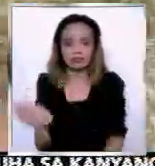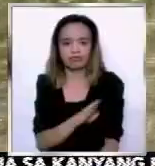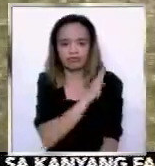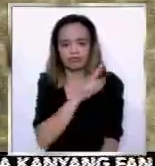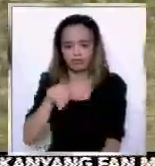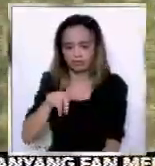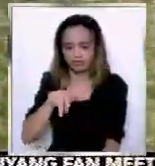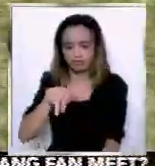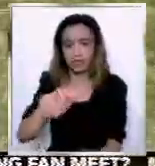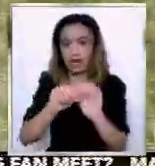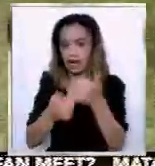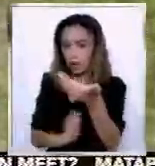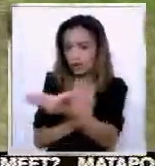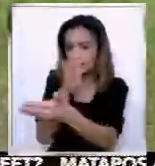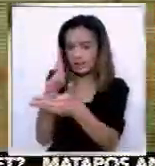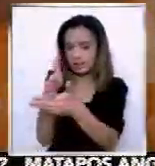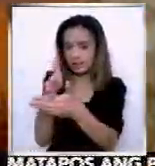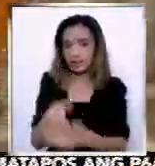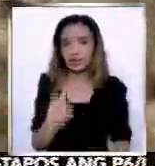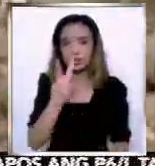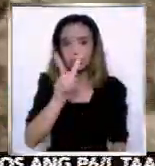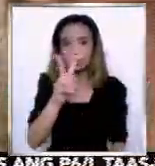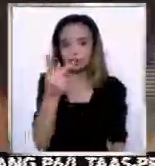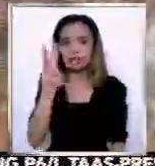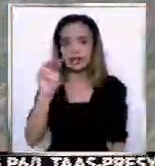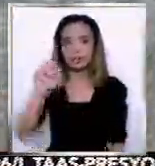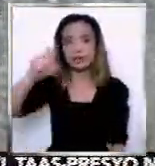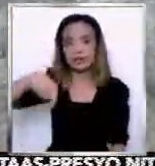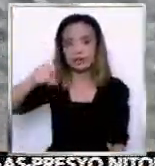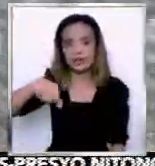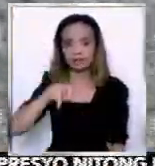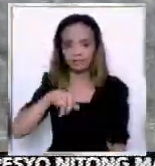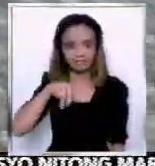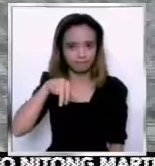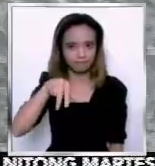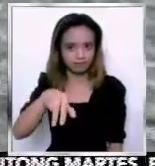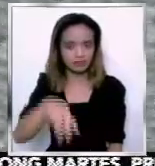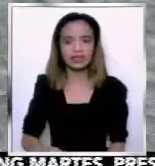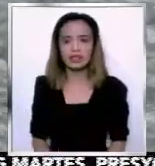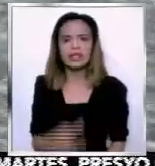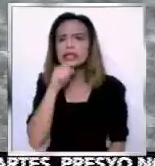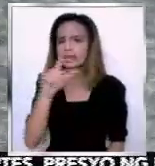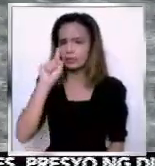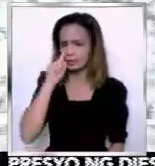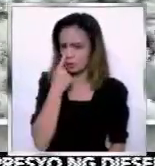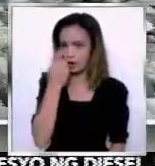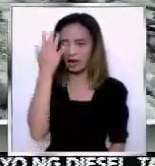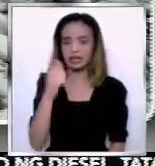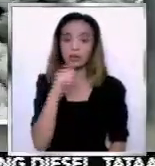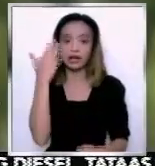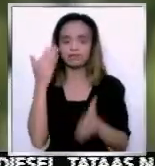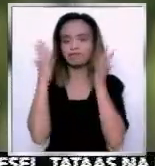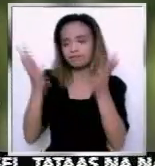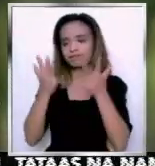ang Blue Lagoon, halos 2 kilometro ang kailangang tahakin. Hindi naman daw boring dahil bukod sa kwentuhan at bonding, maganda